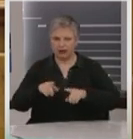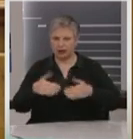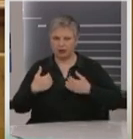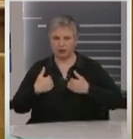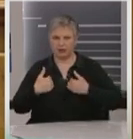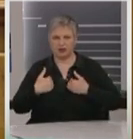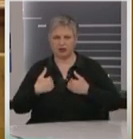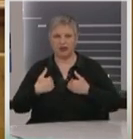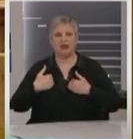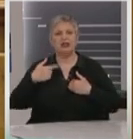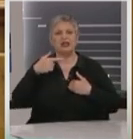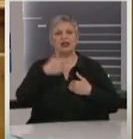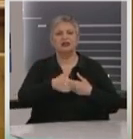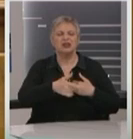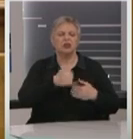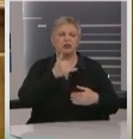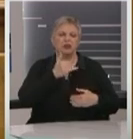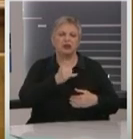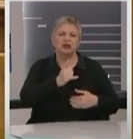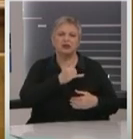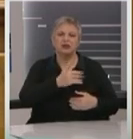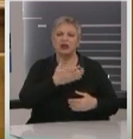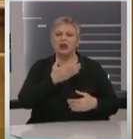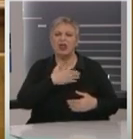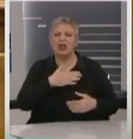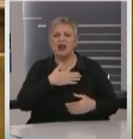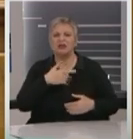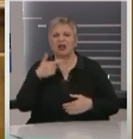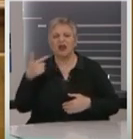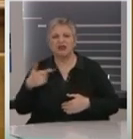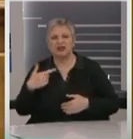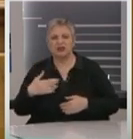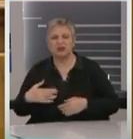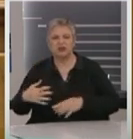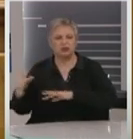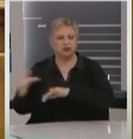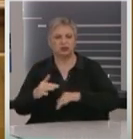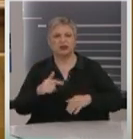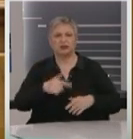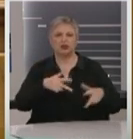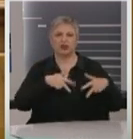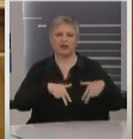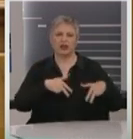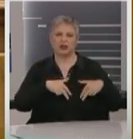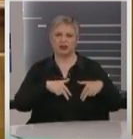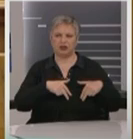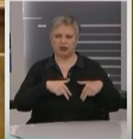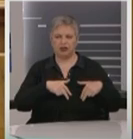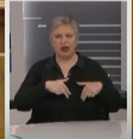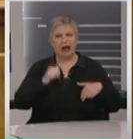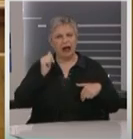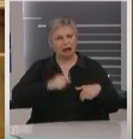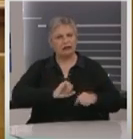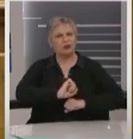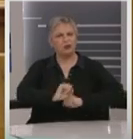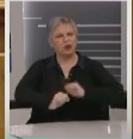διότι εσείς διαρκώς επιχειρείτε να στρέψετε τη δικαιοσύνη εναντίον της κυβέρνησης, αλλά είμαι σίγουρος ότι και σε αυτό το απονοημένο διάβημα